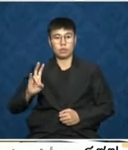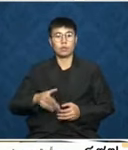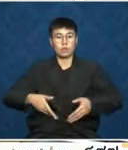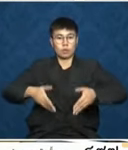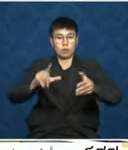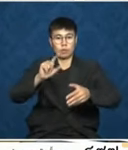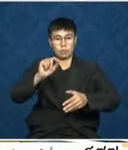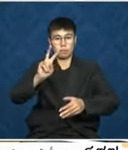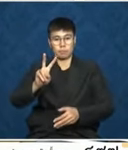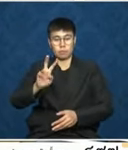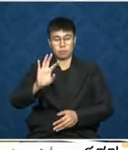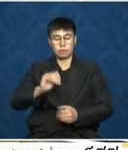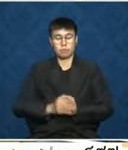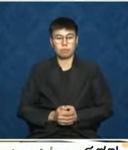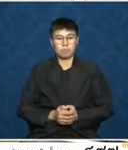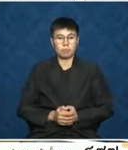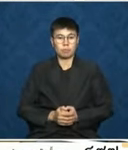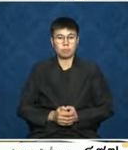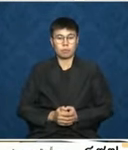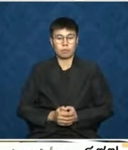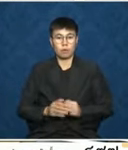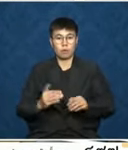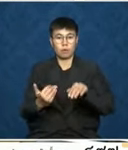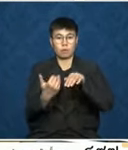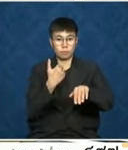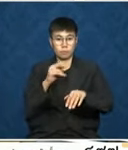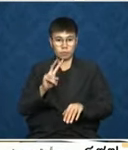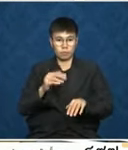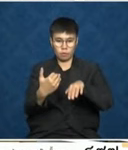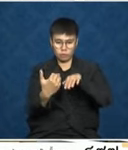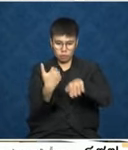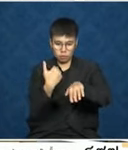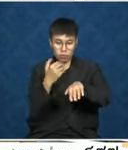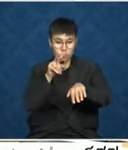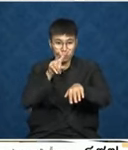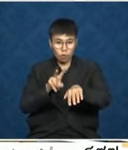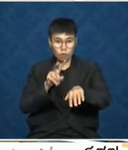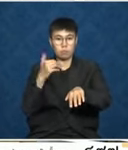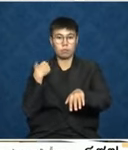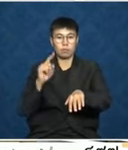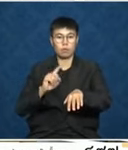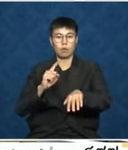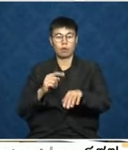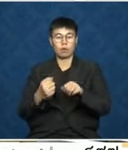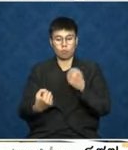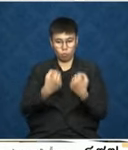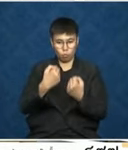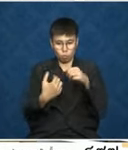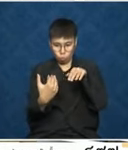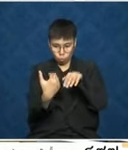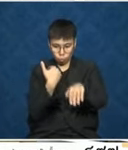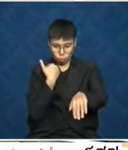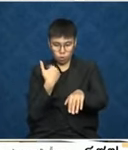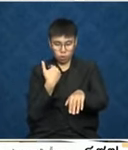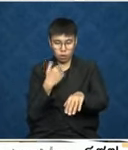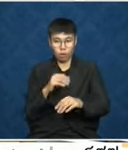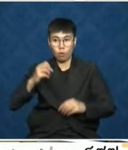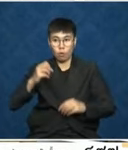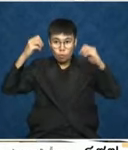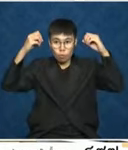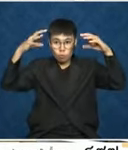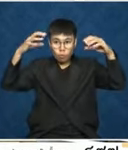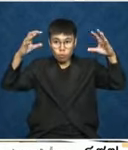โคกสลุงถนนเส้นนี้เป็น 2ช่องจราจรครับท่านประธานรถวิ่งสวนกันแล้วก็ขาดแคนไฟส่องสว่าง